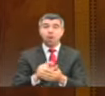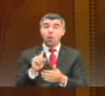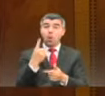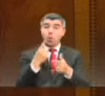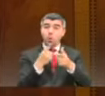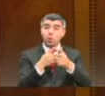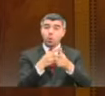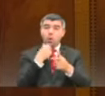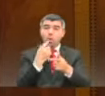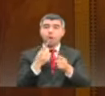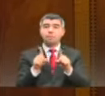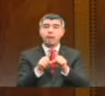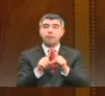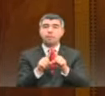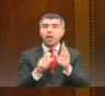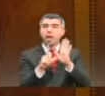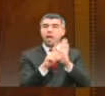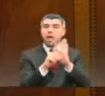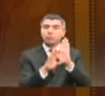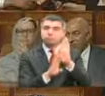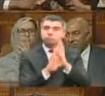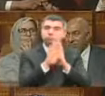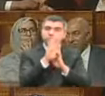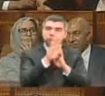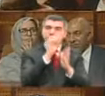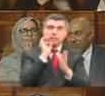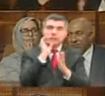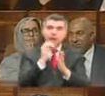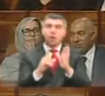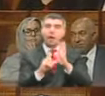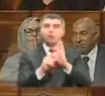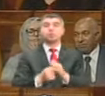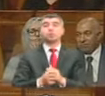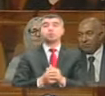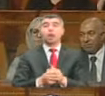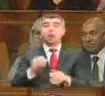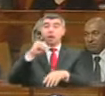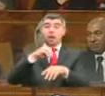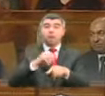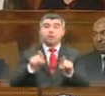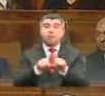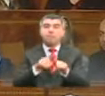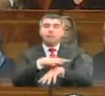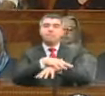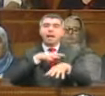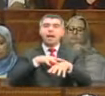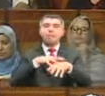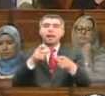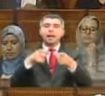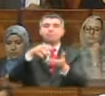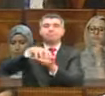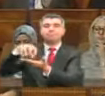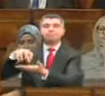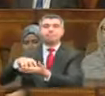دعم الخيار الديمقراطي ومبادئ دولة الحق والقانون وترسيخ الجهوية المتقدمة.